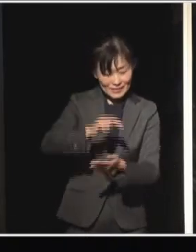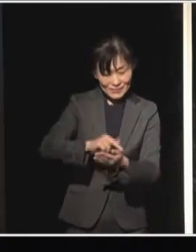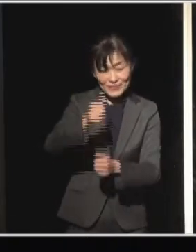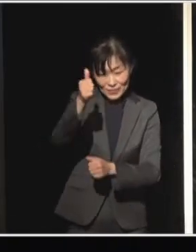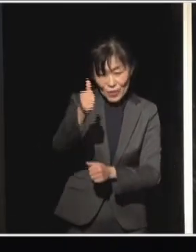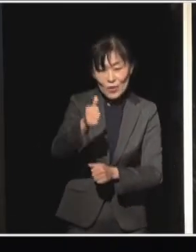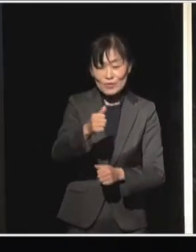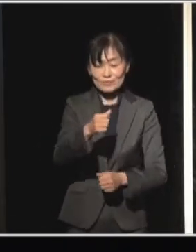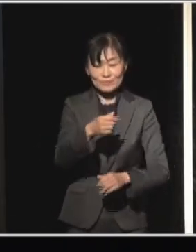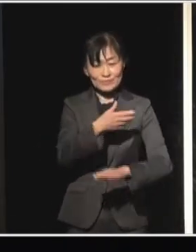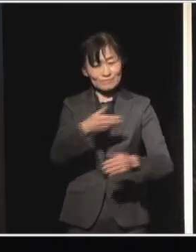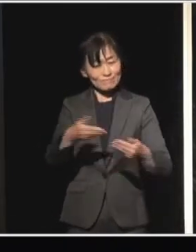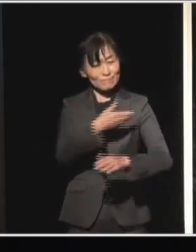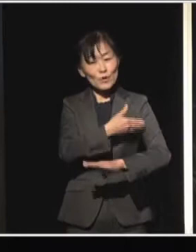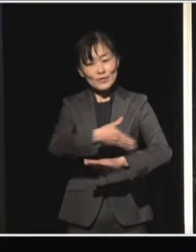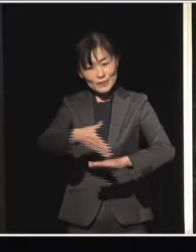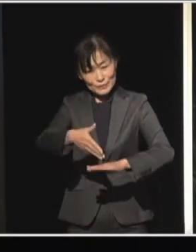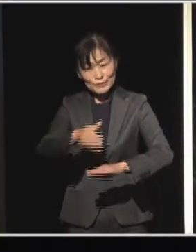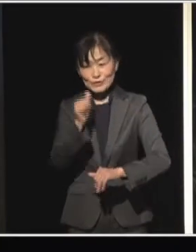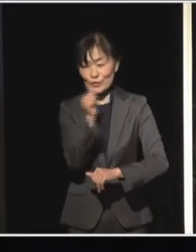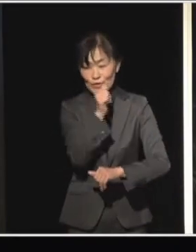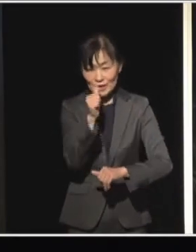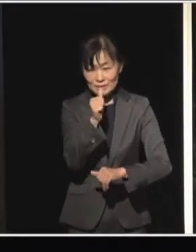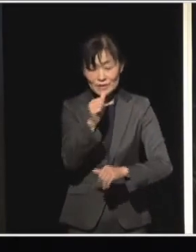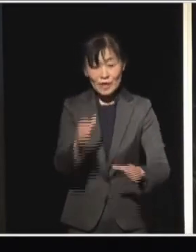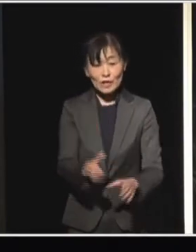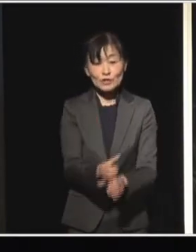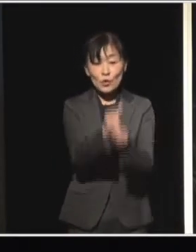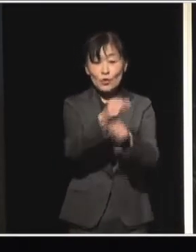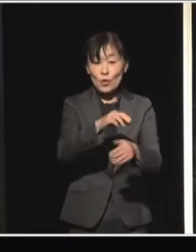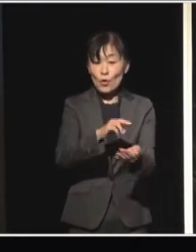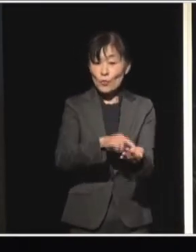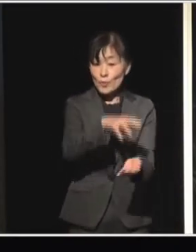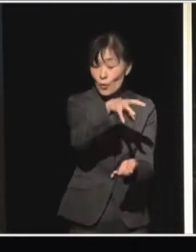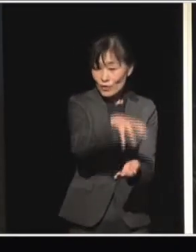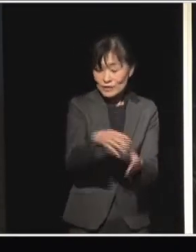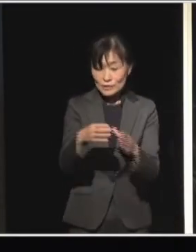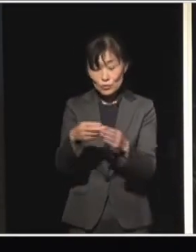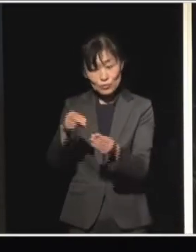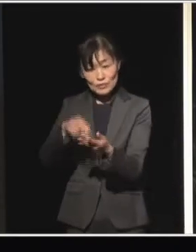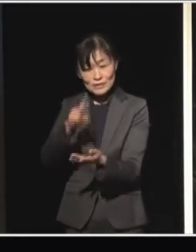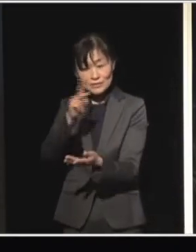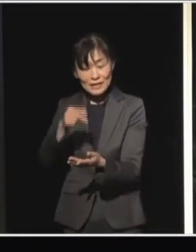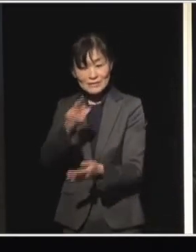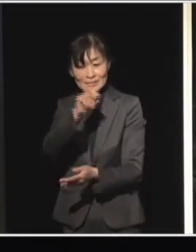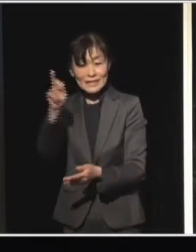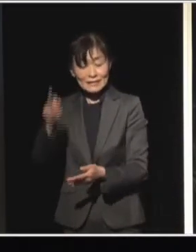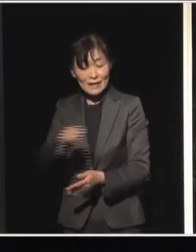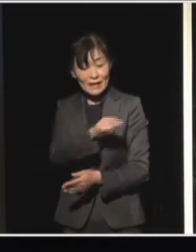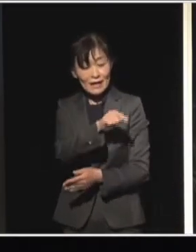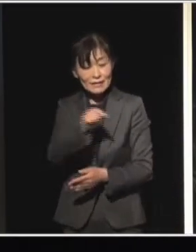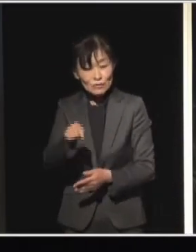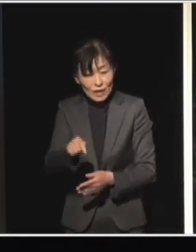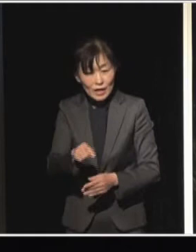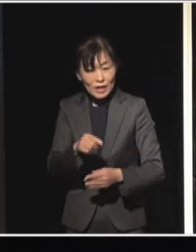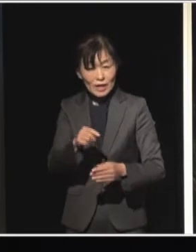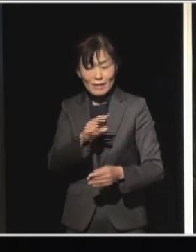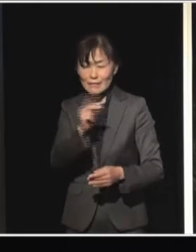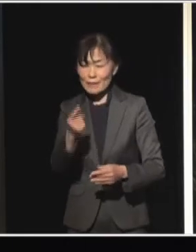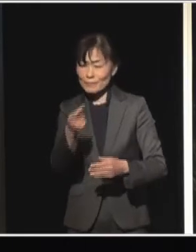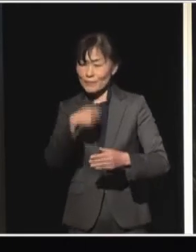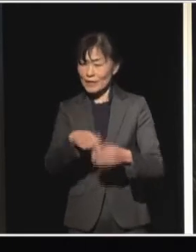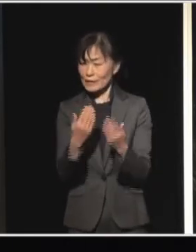ます勝又先生は総合病院や国立がん研究センターなどで腫瘍内科学の推進